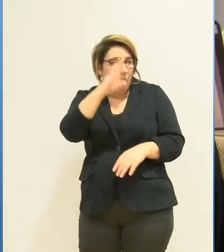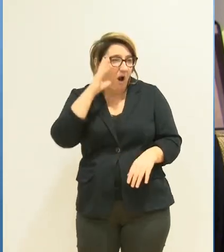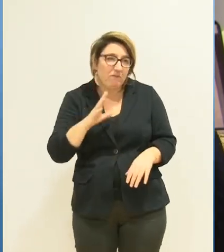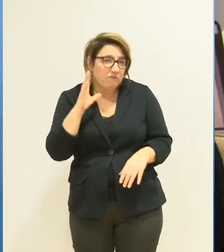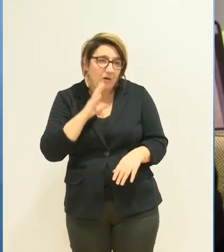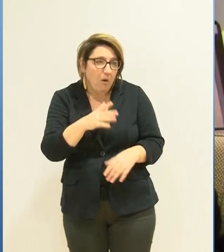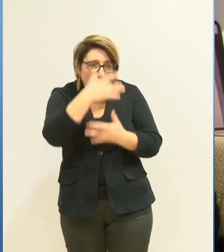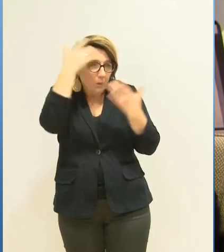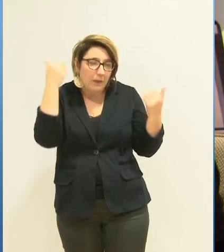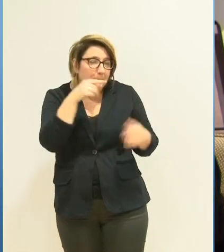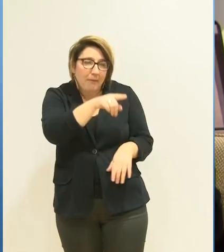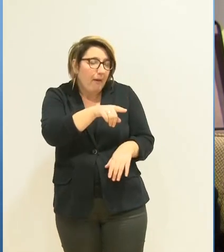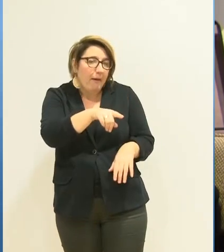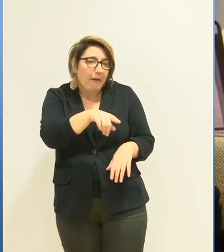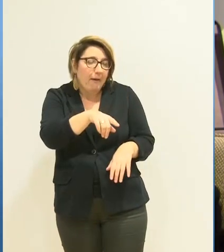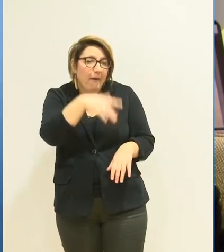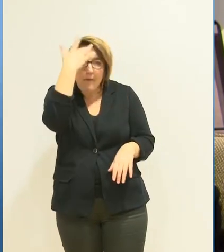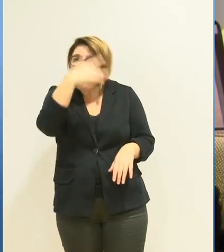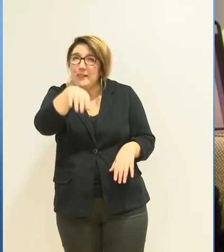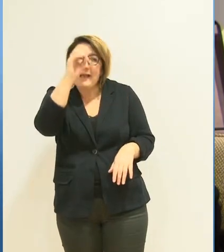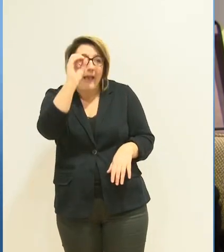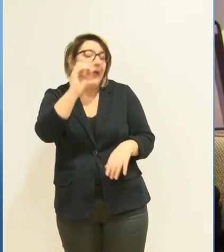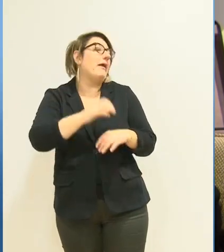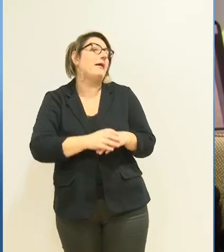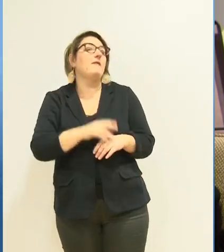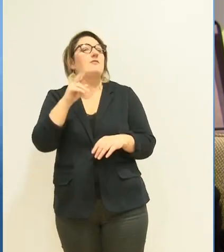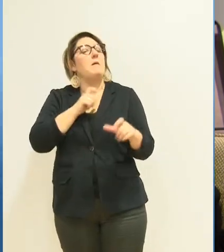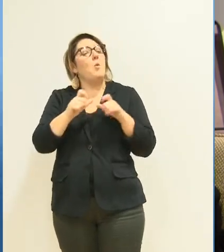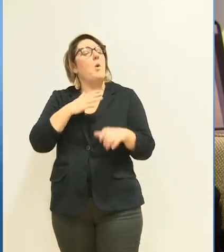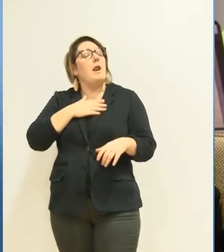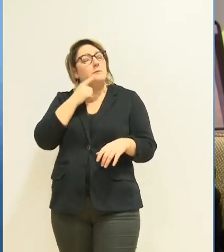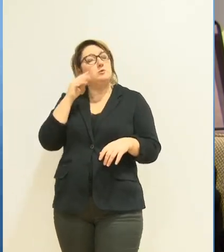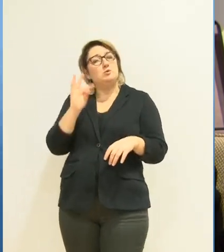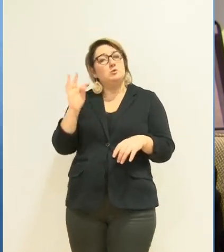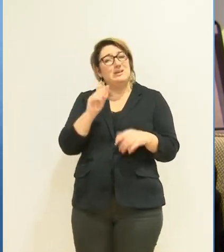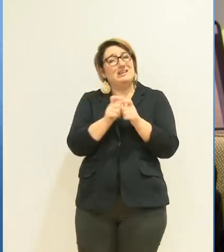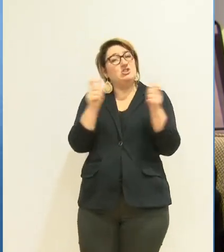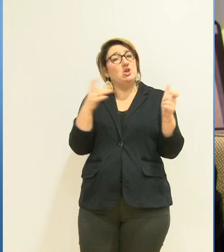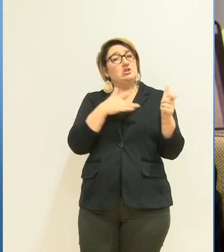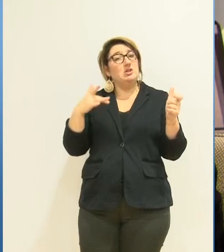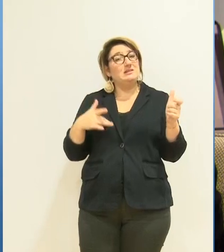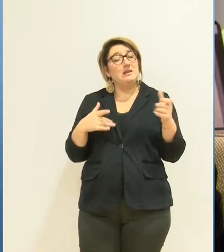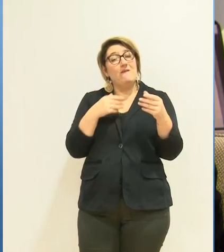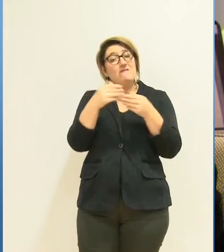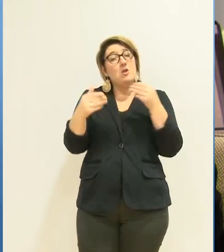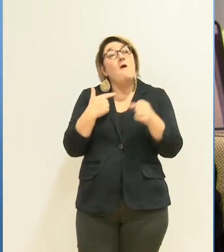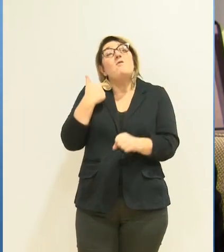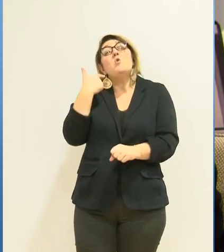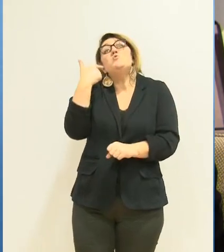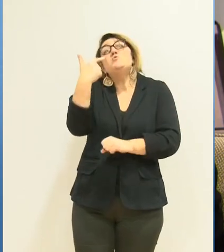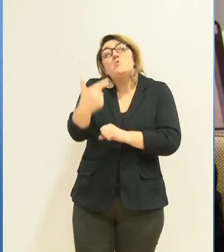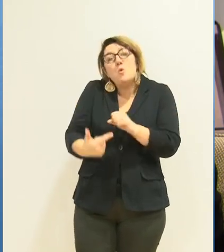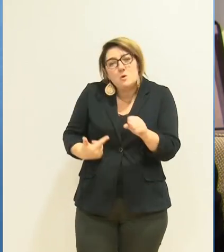rappelle que mon collègue monsieur tuscher a travaillé au centre de santé de la villeneuve deux années durant